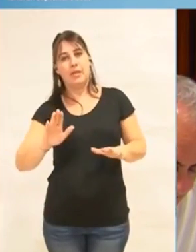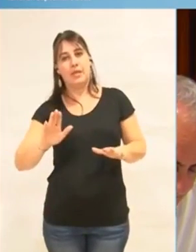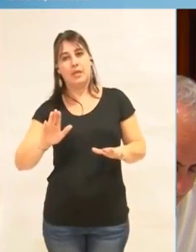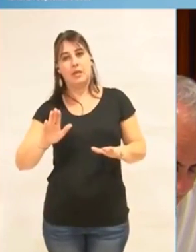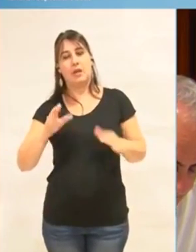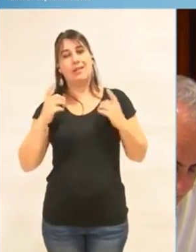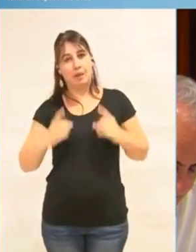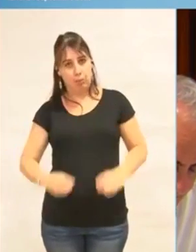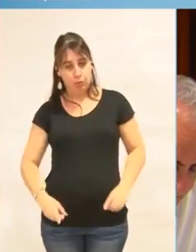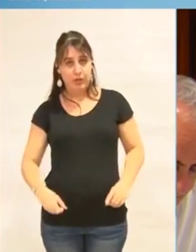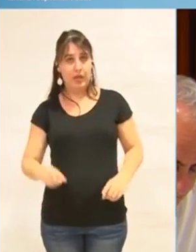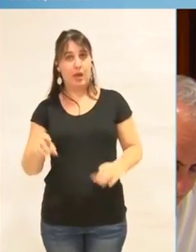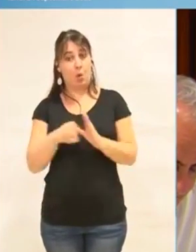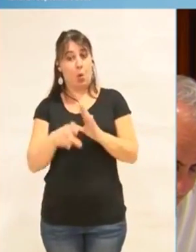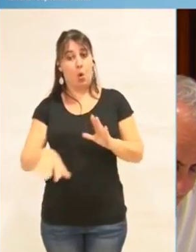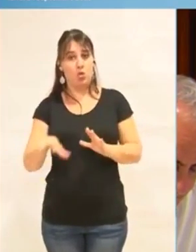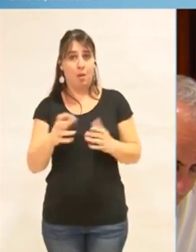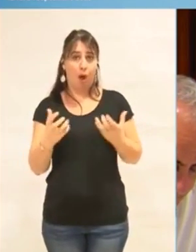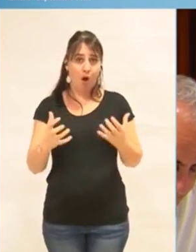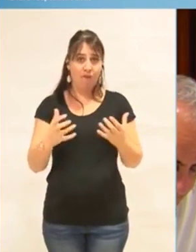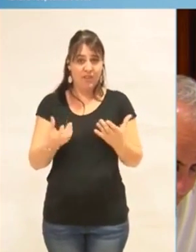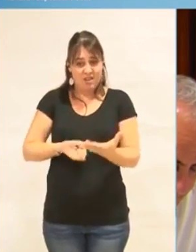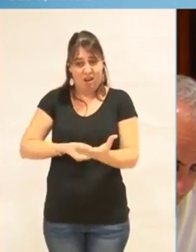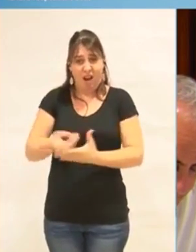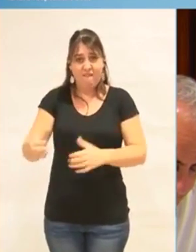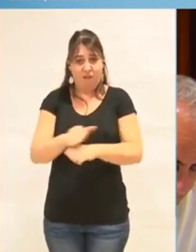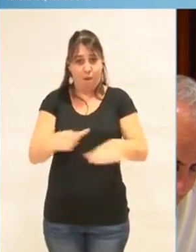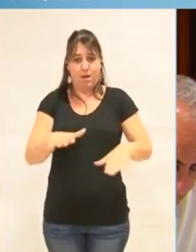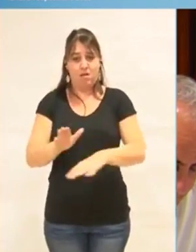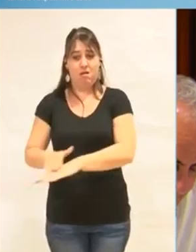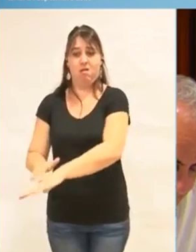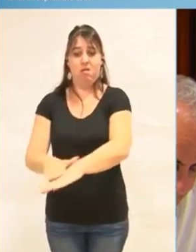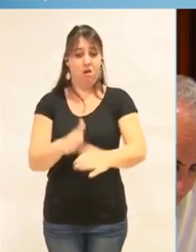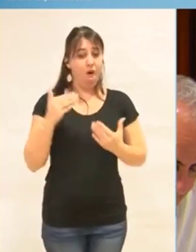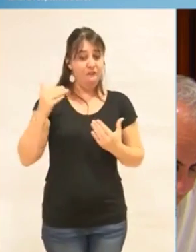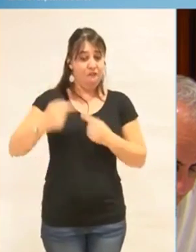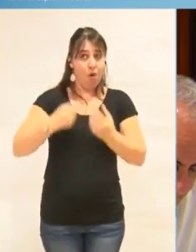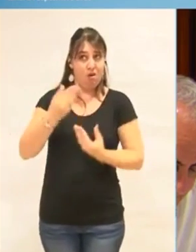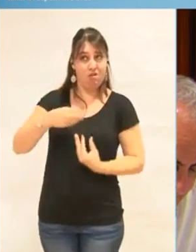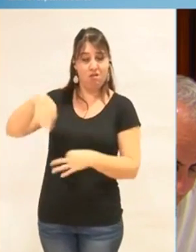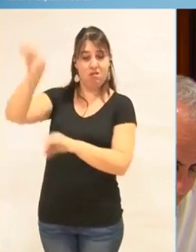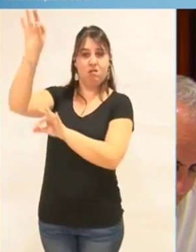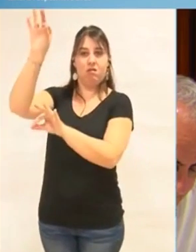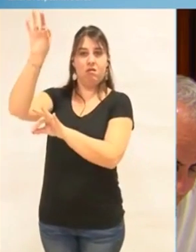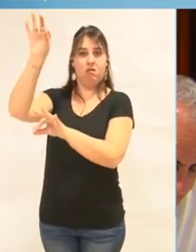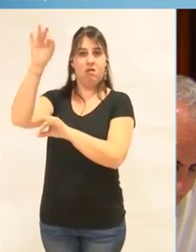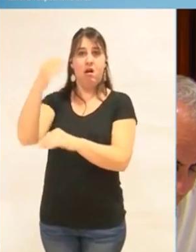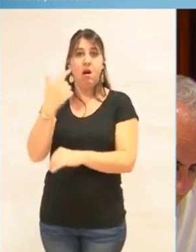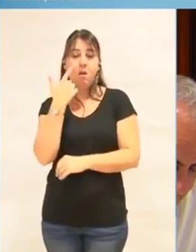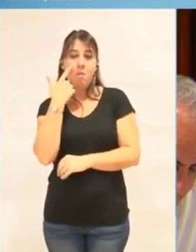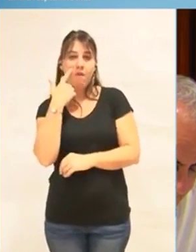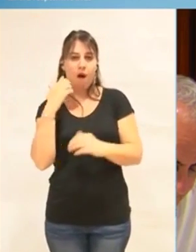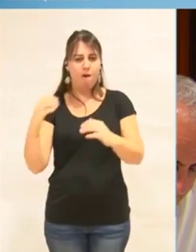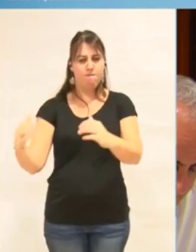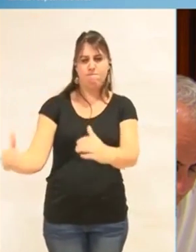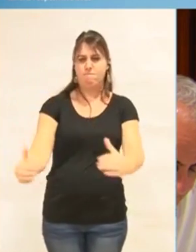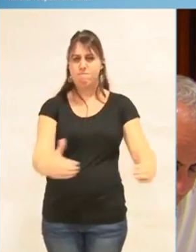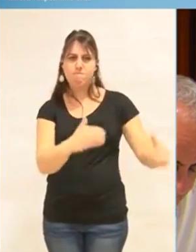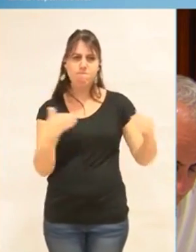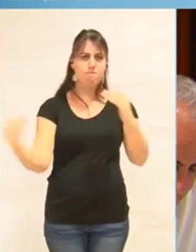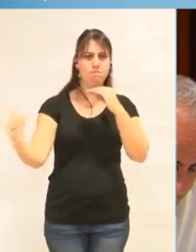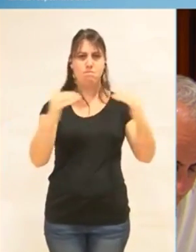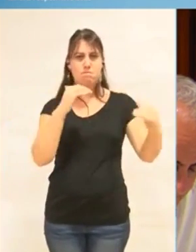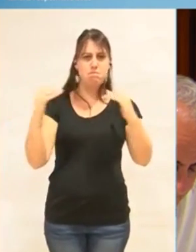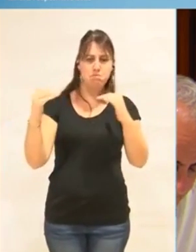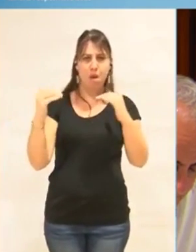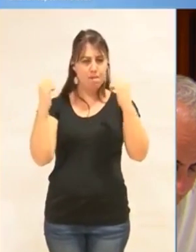les députés de Grenoble, soient informés du vœu pour qu'on voit vraiment un front commun sur cette